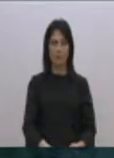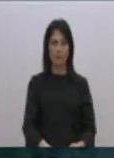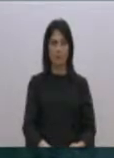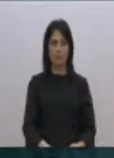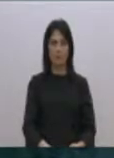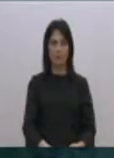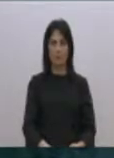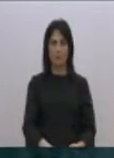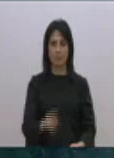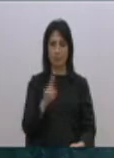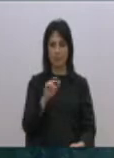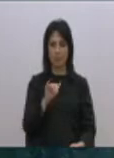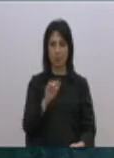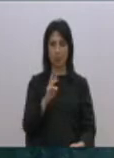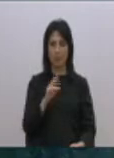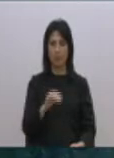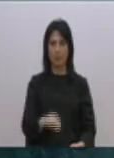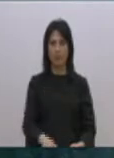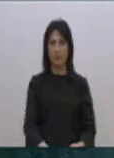ბატონი მიხეილ დაურჩილო.